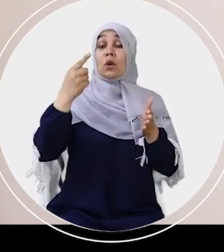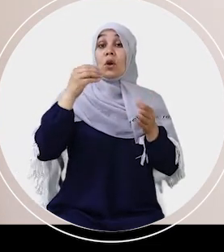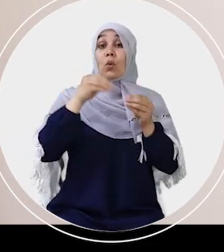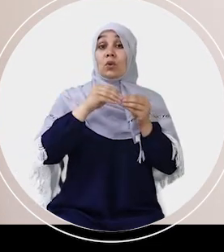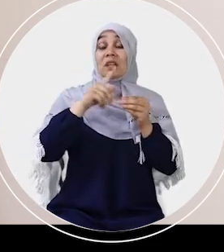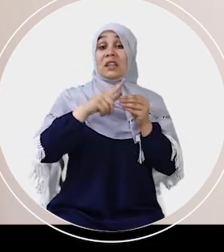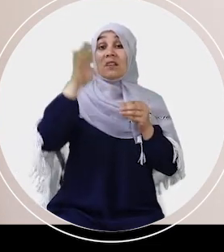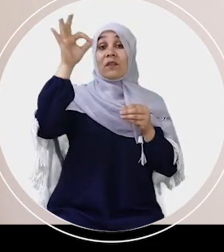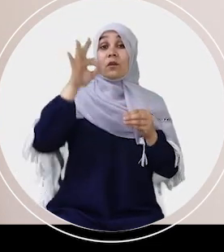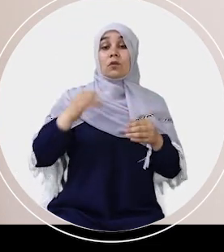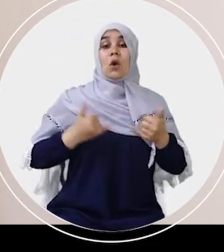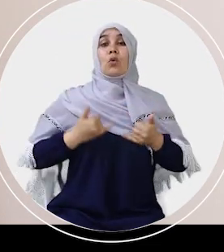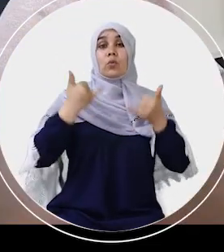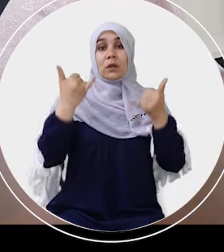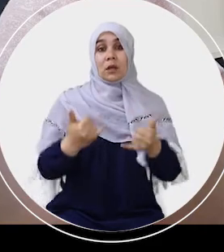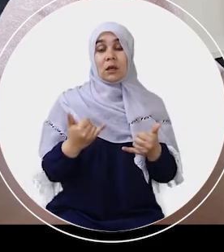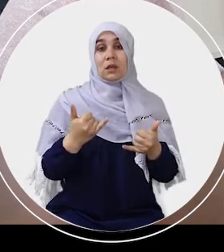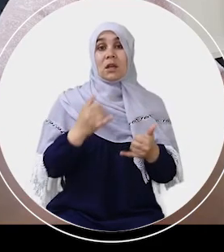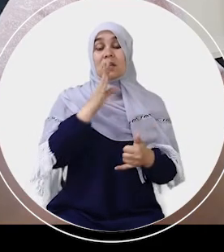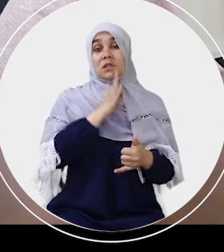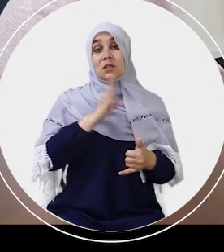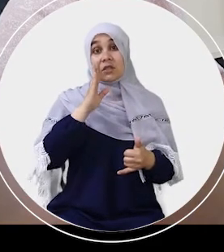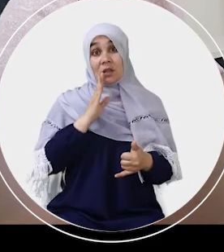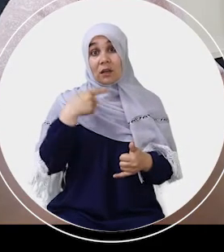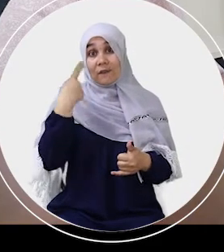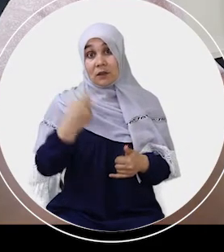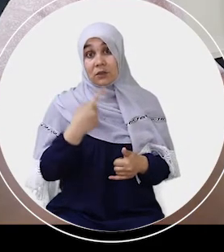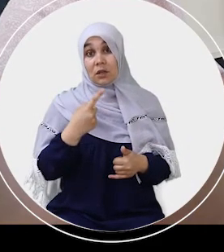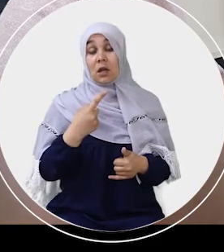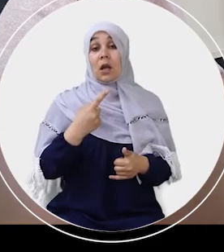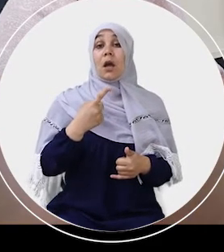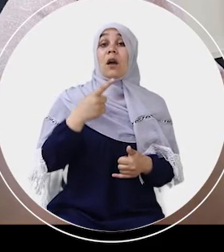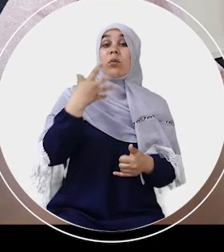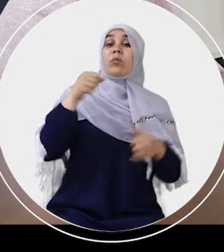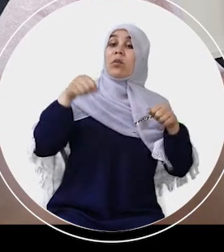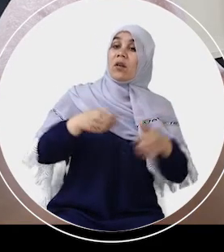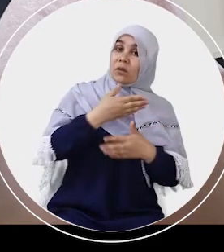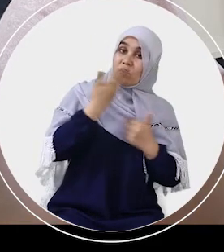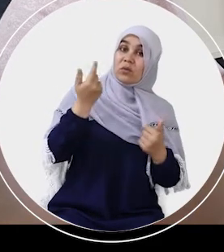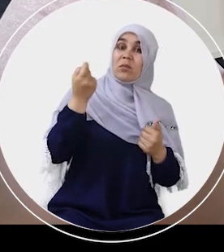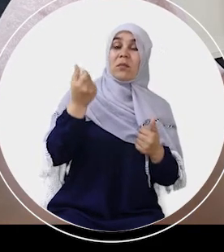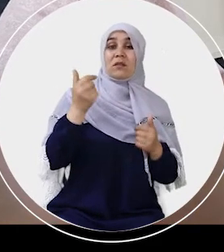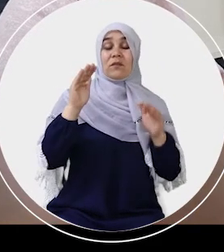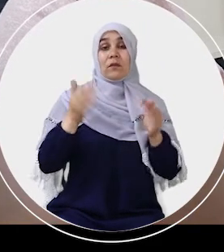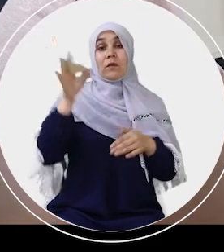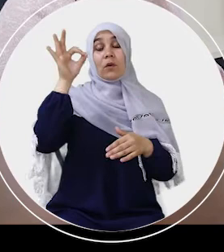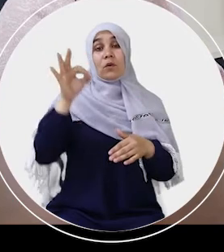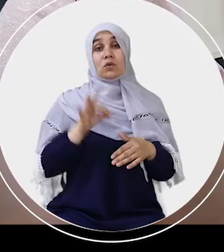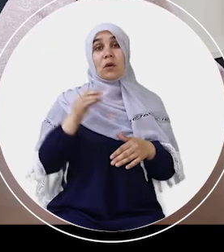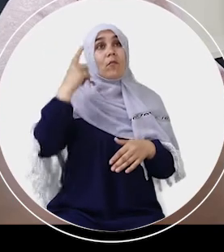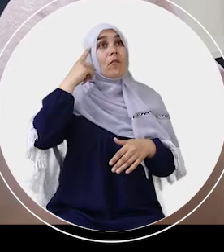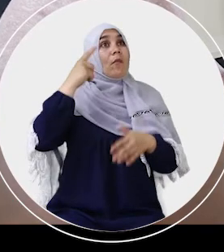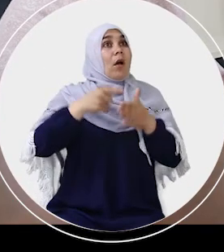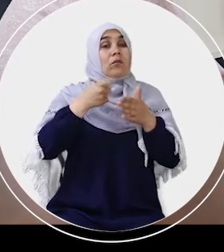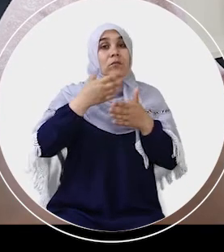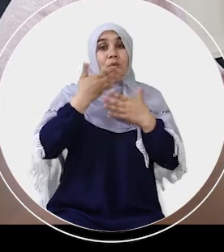77.7% hurmat qiladi degan ayollar huquqi yo'q deb hisoblaydi, juda ham kichkina foiz, bu haqda ma'lumotga ega